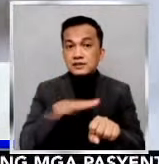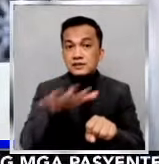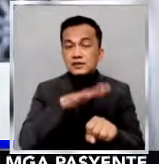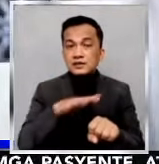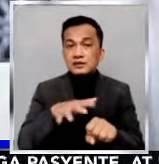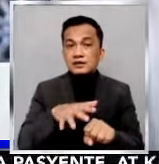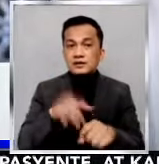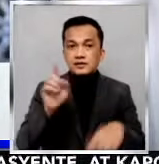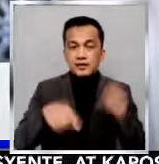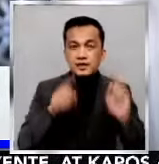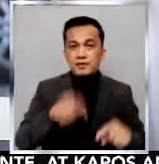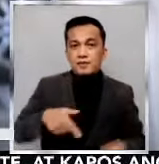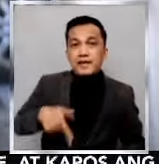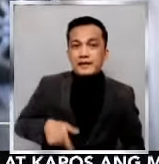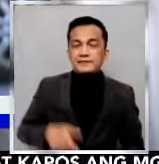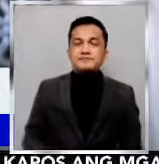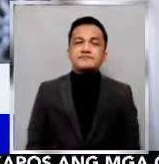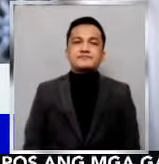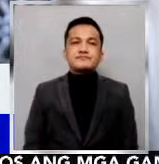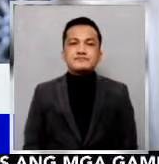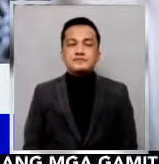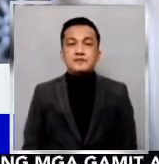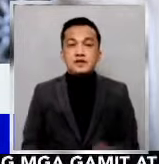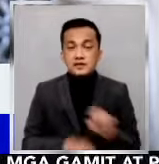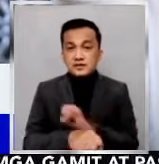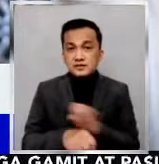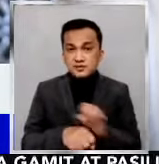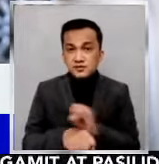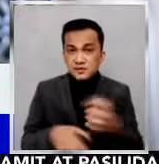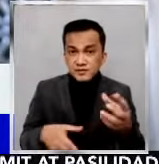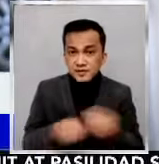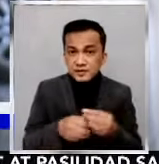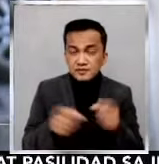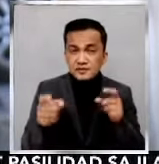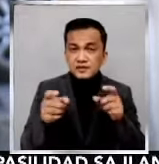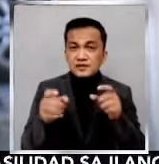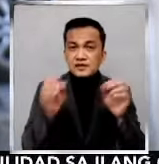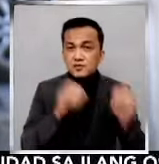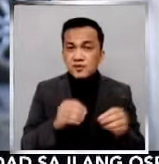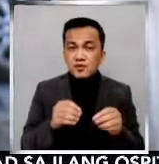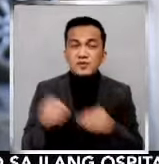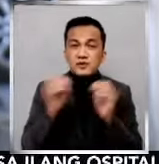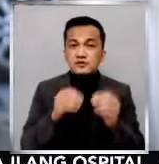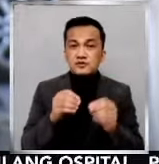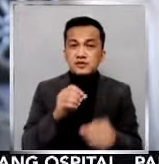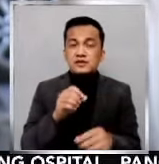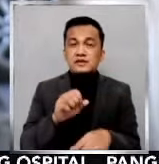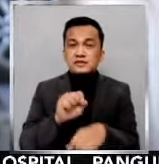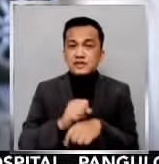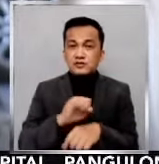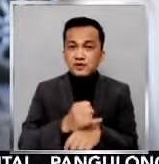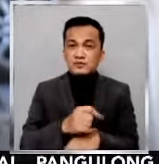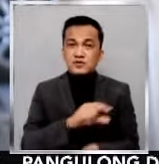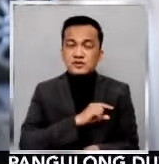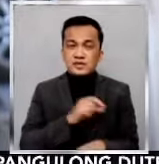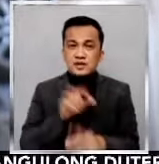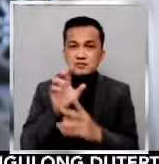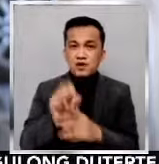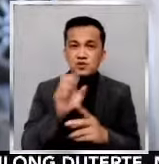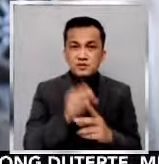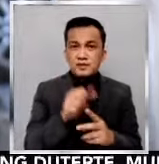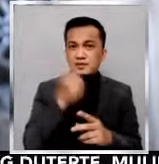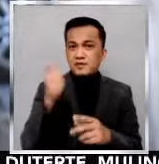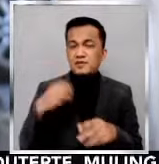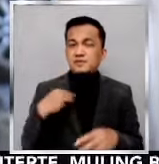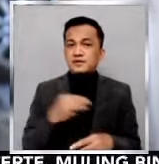firearms. Puspusan ngayon ang follow-up operation ng San Juan Police para mahuli ang iba pa mga membro ng naturang criminal group.